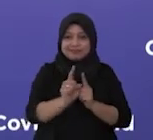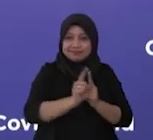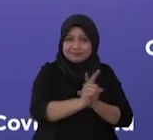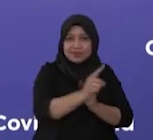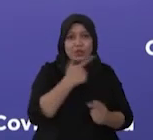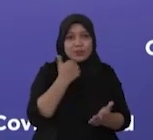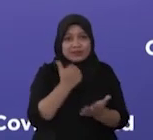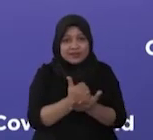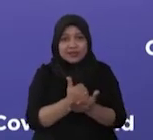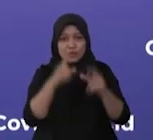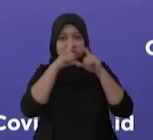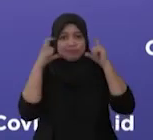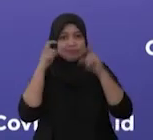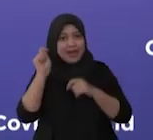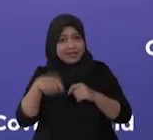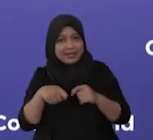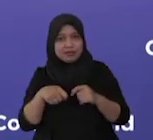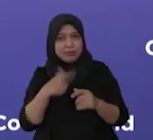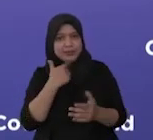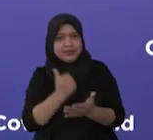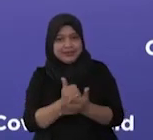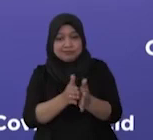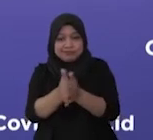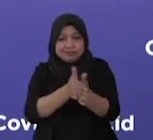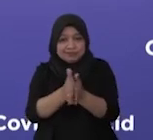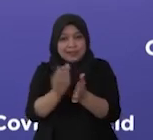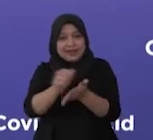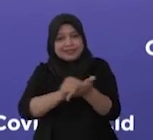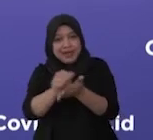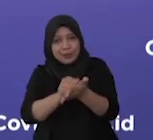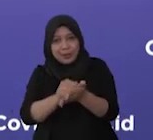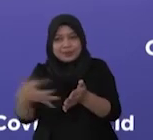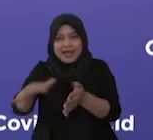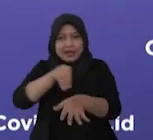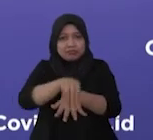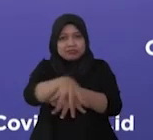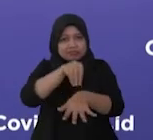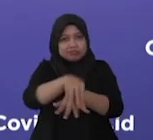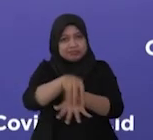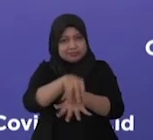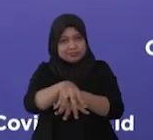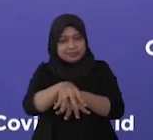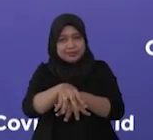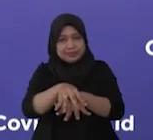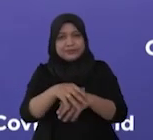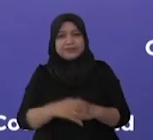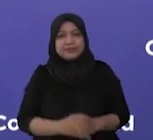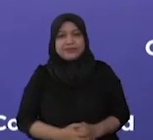menggunakan masker mencuci tangan dengan menggunakan sabun dan air yang mengalir kemudian